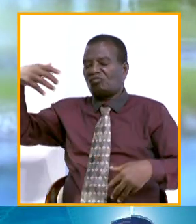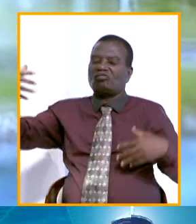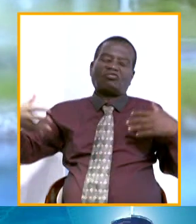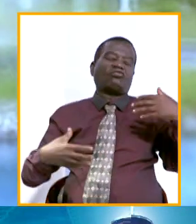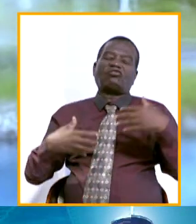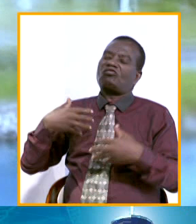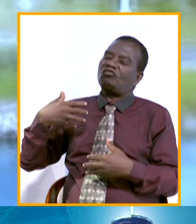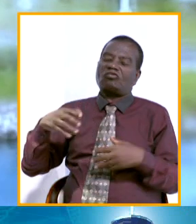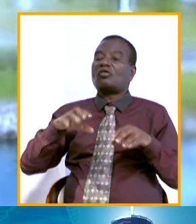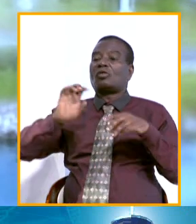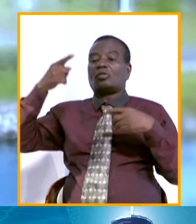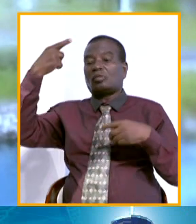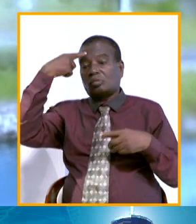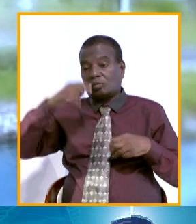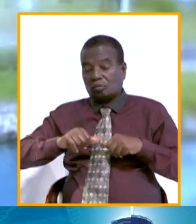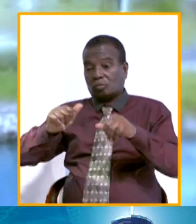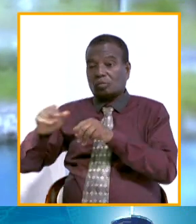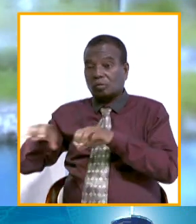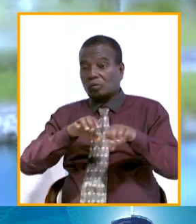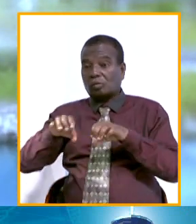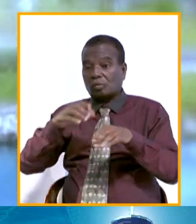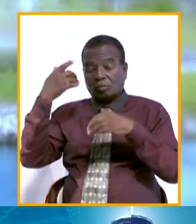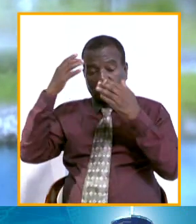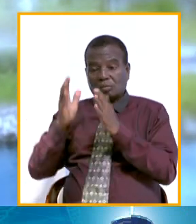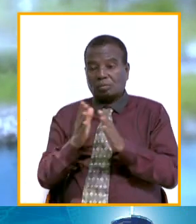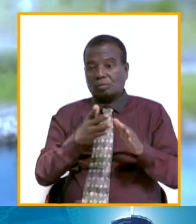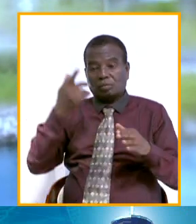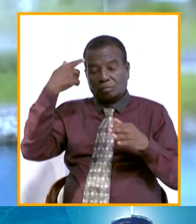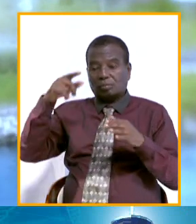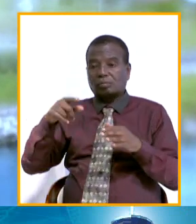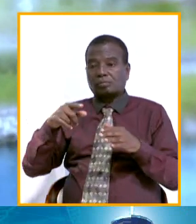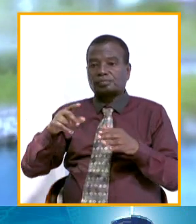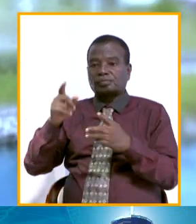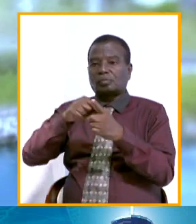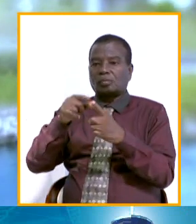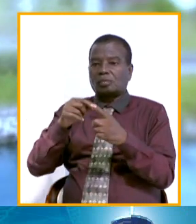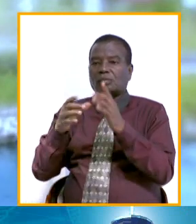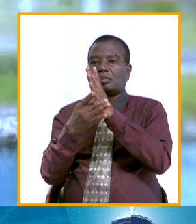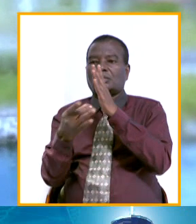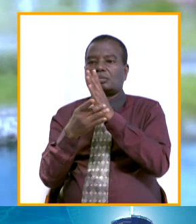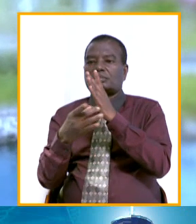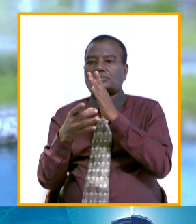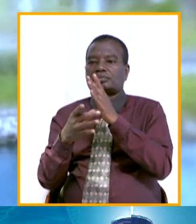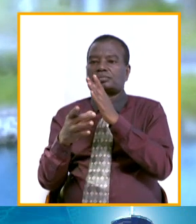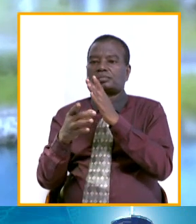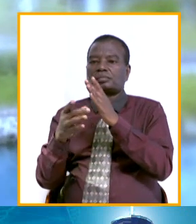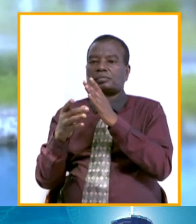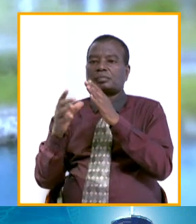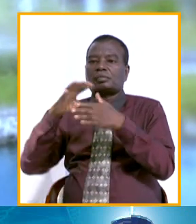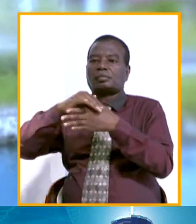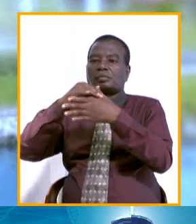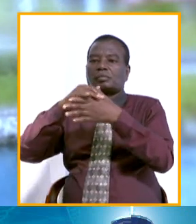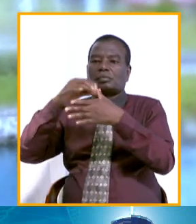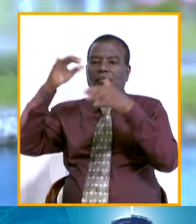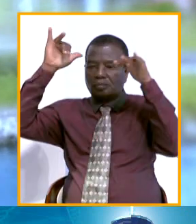le gouvernement, lui, continue à tout mettre en œuvre pour apaiser leurs souffrances. Le riz, l'huile de palme raffinée, la viande